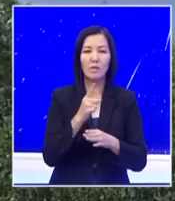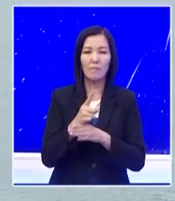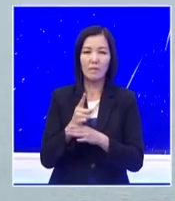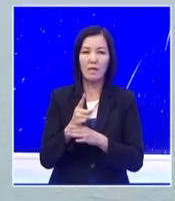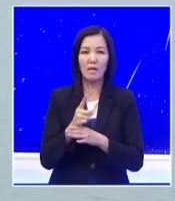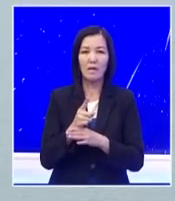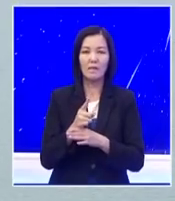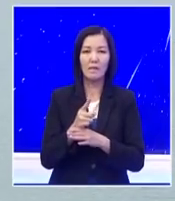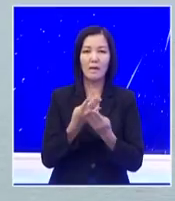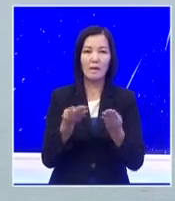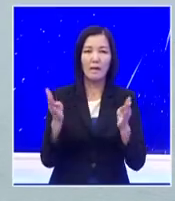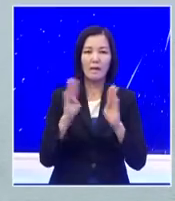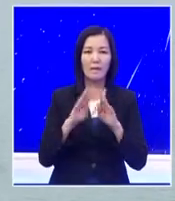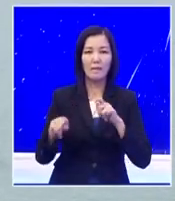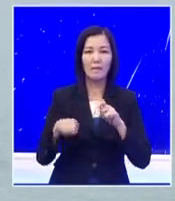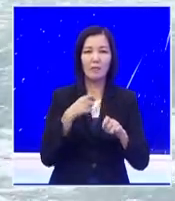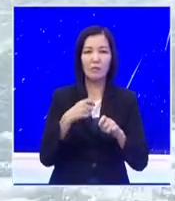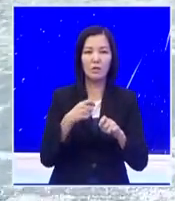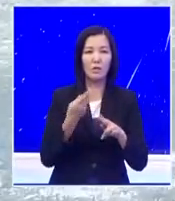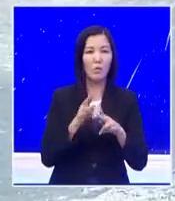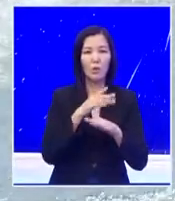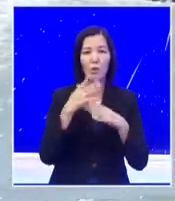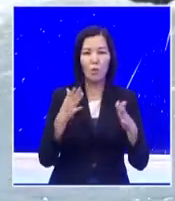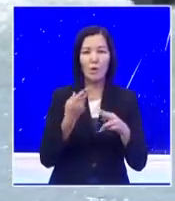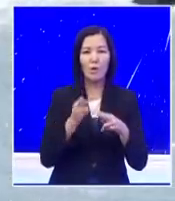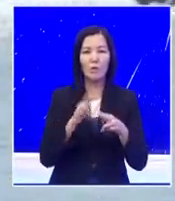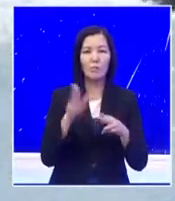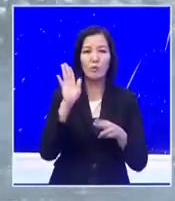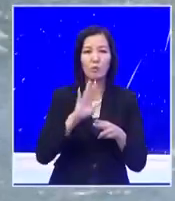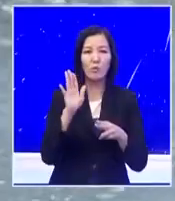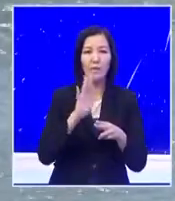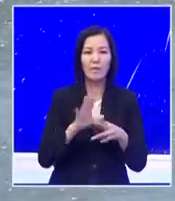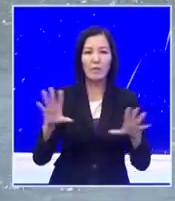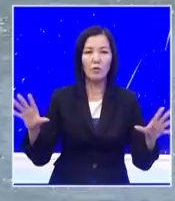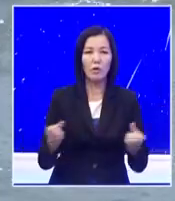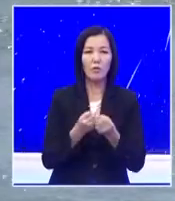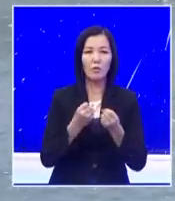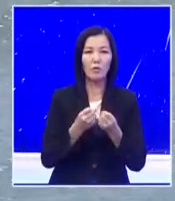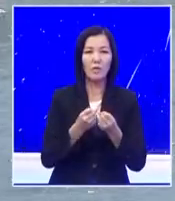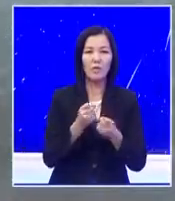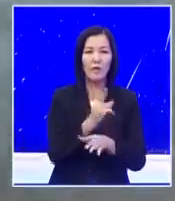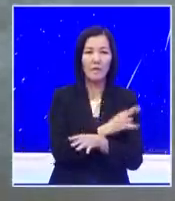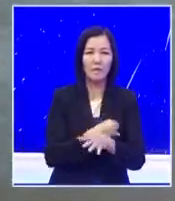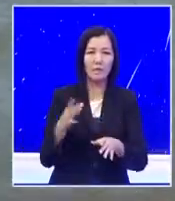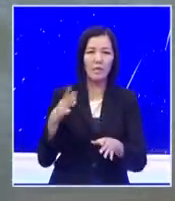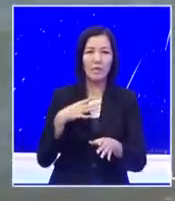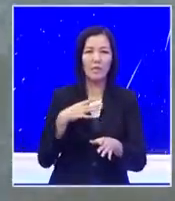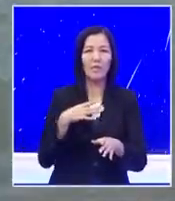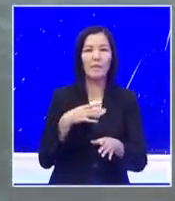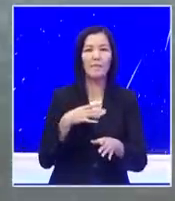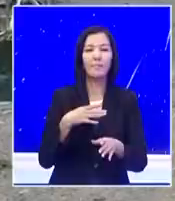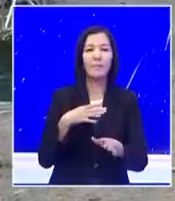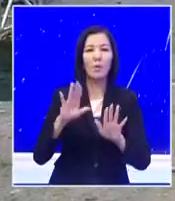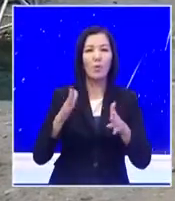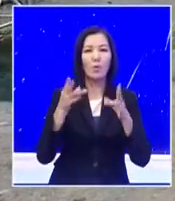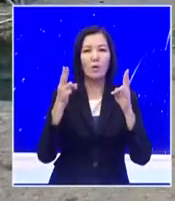аймақтарда карантин ережелерін бұзушылар тыйылмай тұр. Сол себепті су айдындарында құтқарушылар арнайы кезекшілік етеді. Сонымен қатар